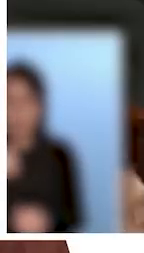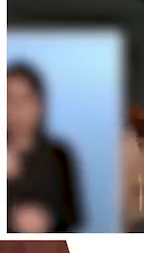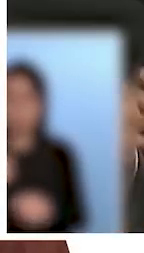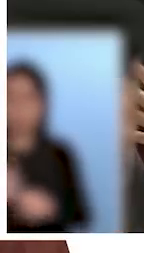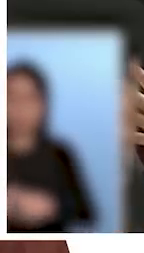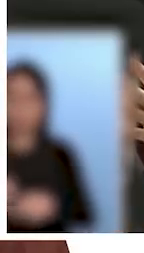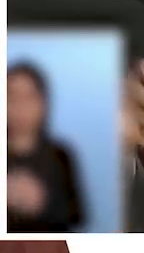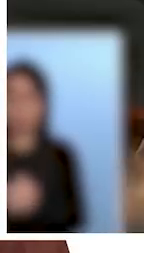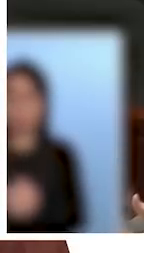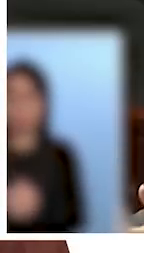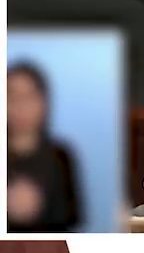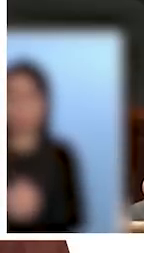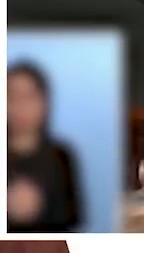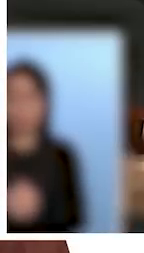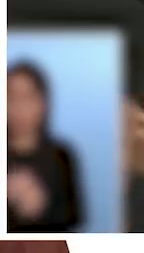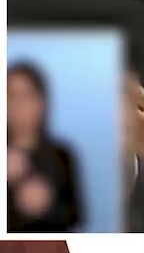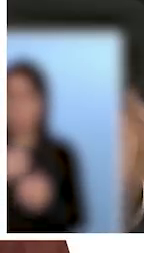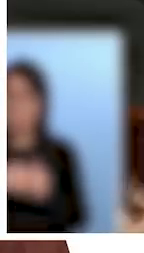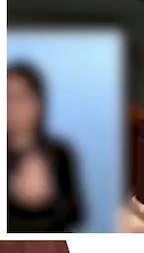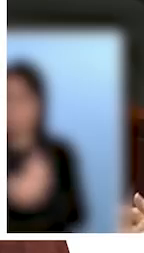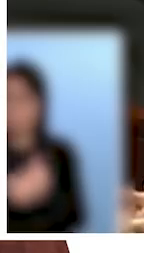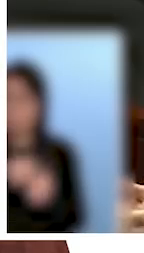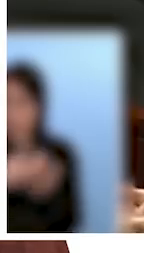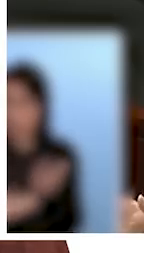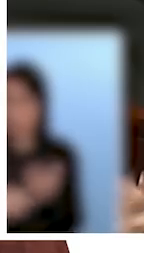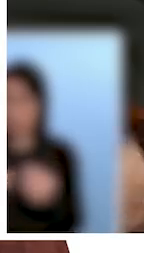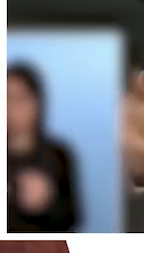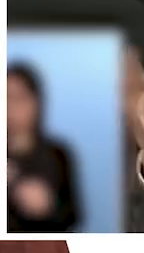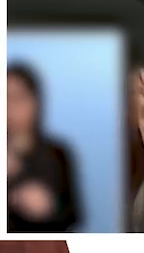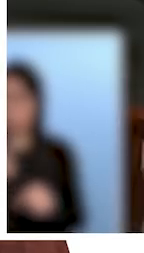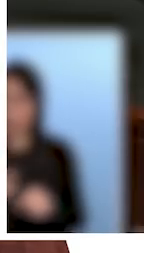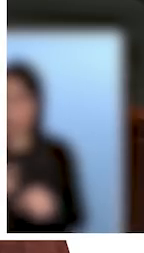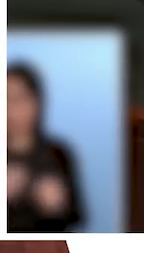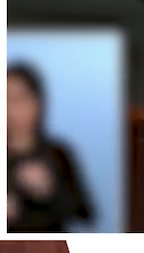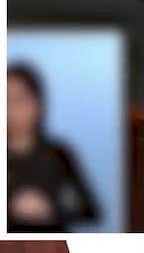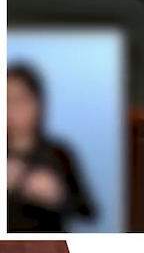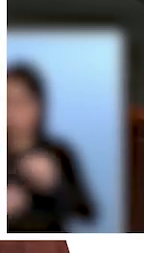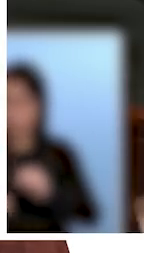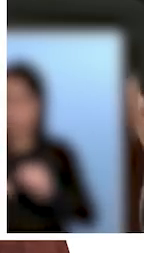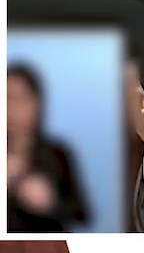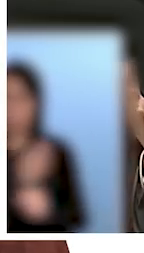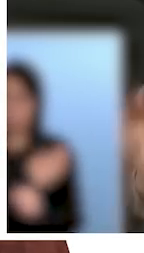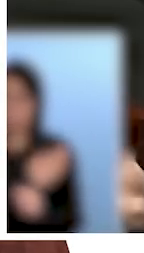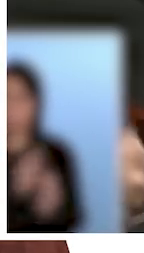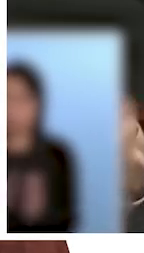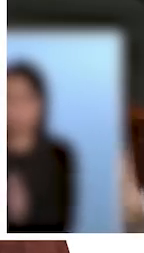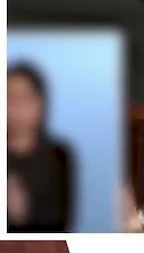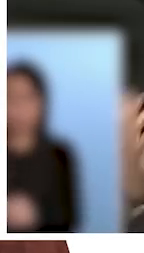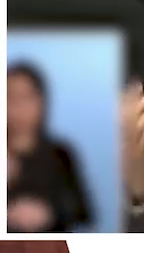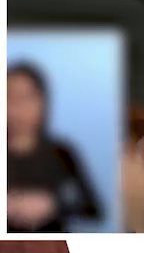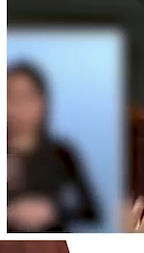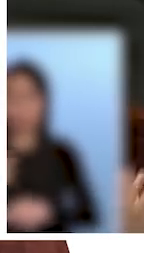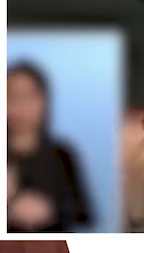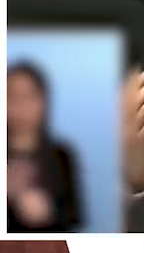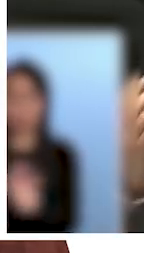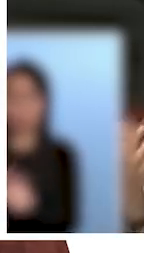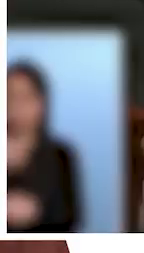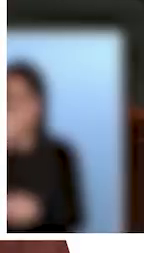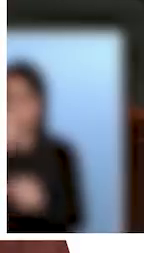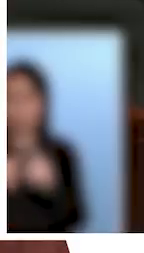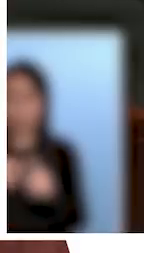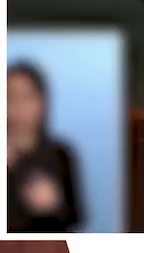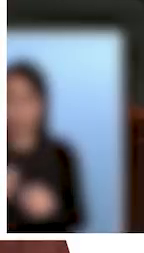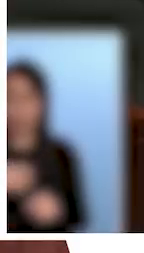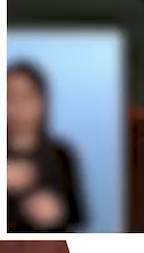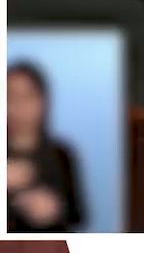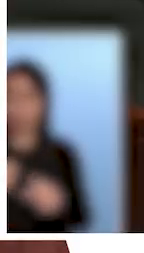啲真係機制上佢做出嚟嘅行為，佢做出嚟嘅處理係真係能夠令到市民睇到